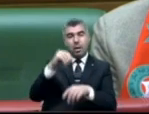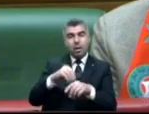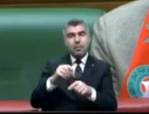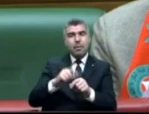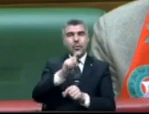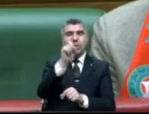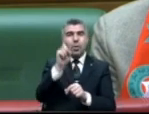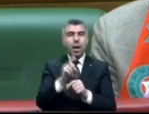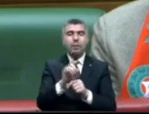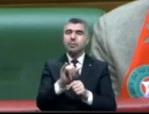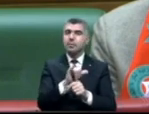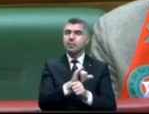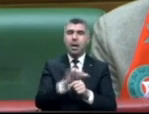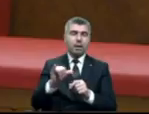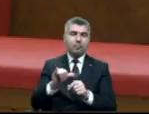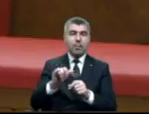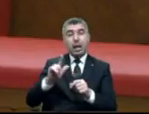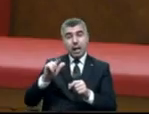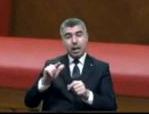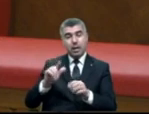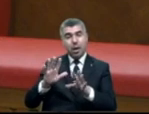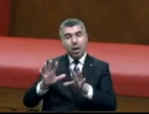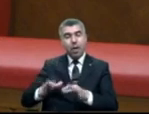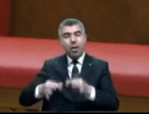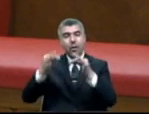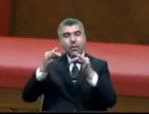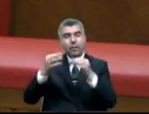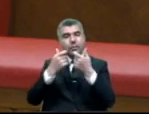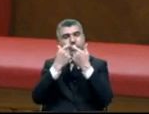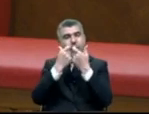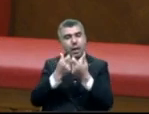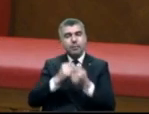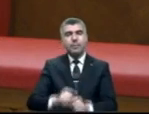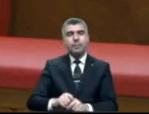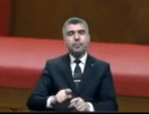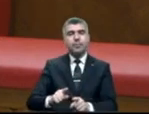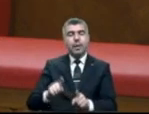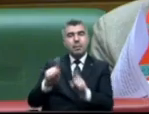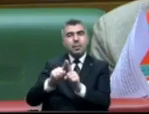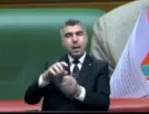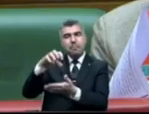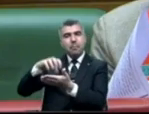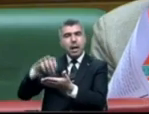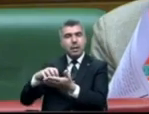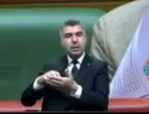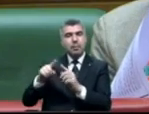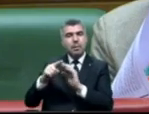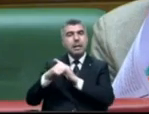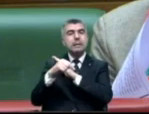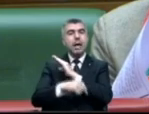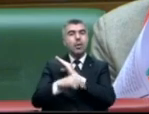غير نسألكم، بغينا كذلك نقول لكم بأن كاين حلول ولكن خصكم تحلوا العينين ليها. على المنطقة ديال الجنوب الشرقي اللي أنا